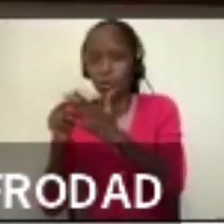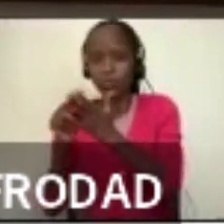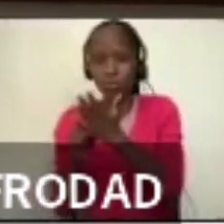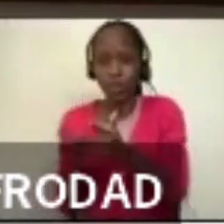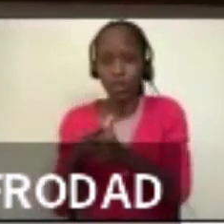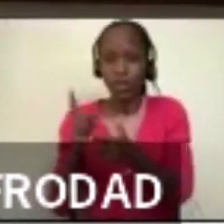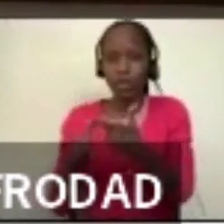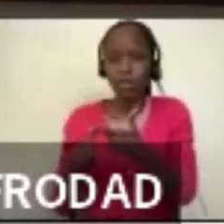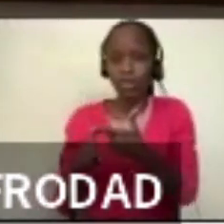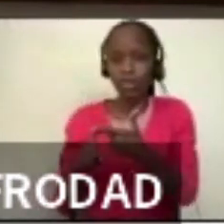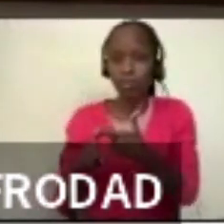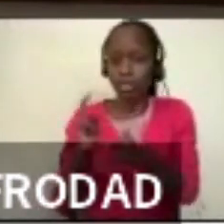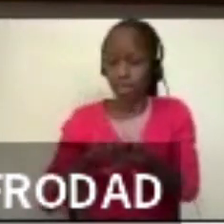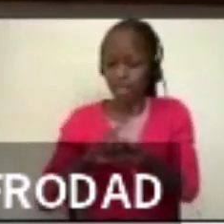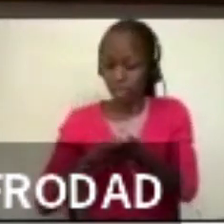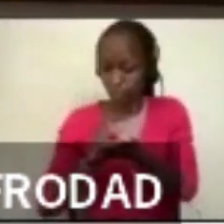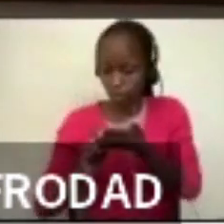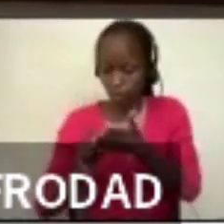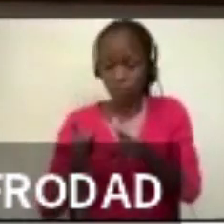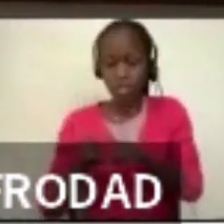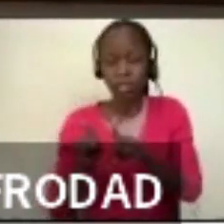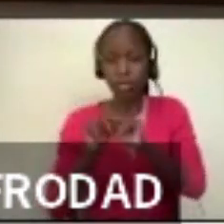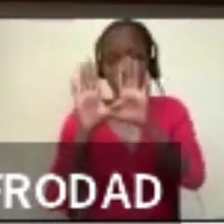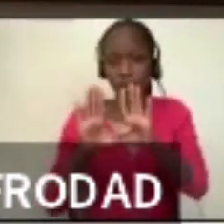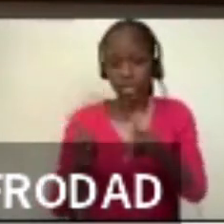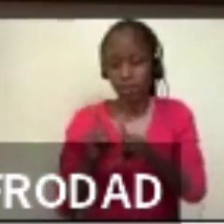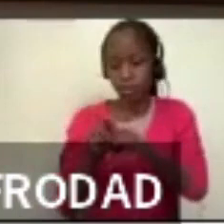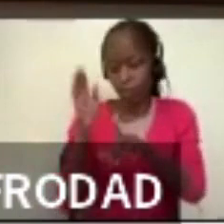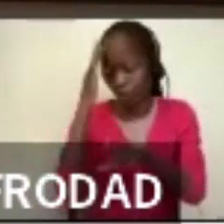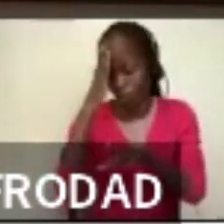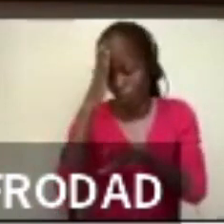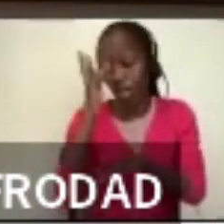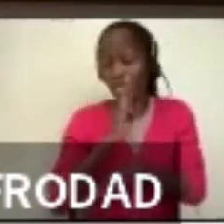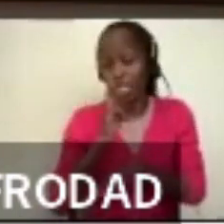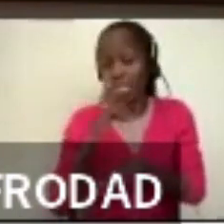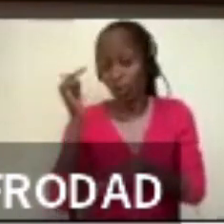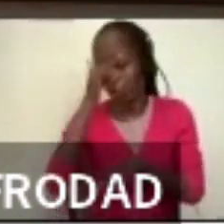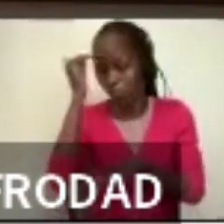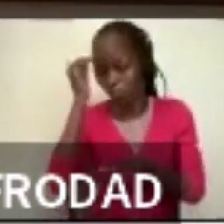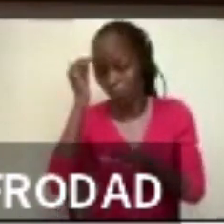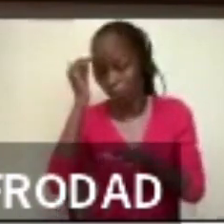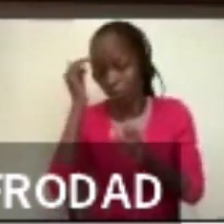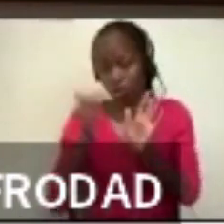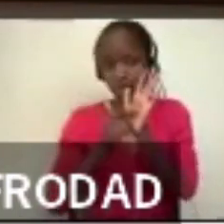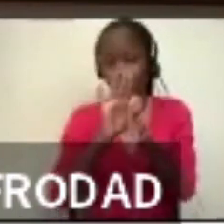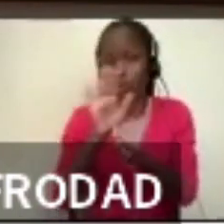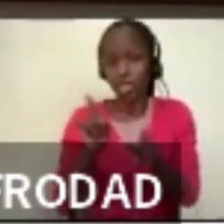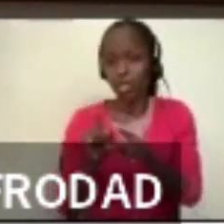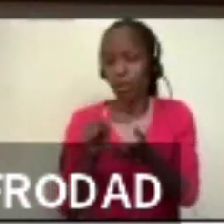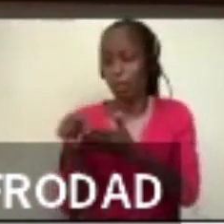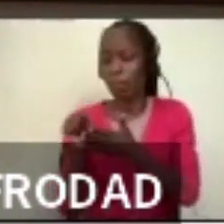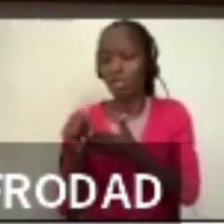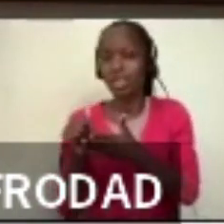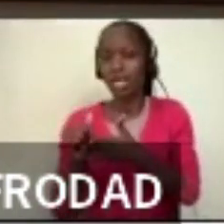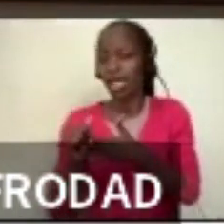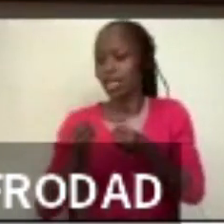parce que l'on s'expose. Donc, on n'a pas encore publié l'enquête, mais on donne le droit à la personne interpellée